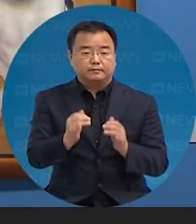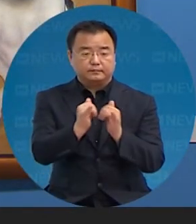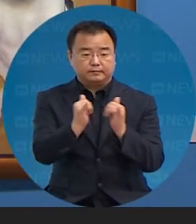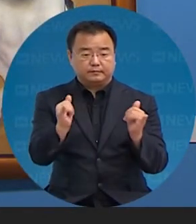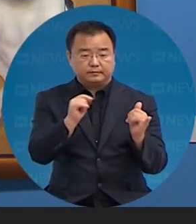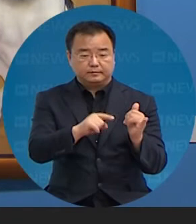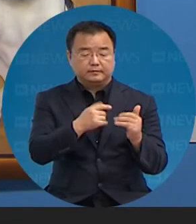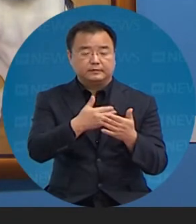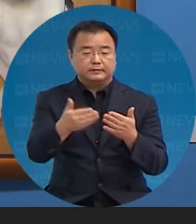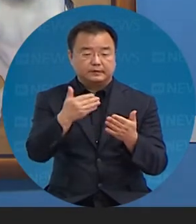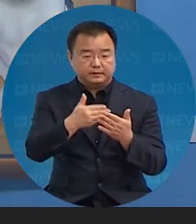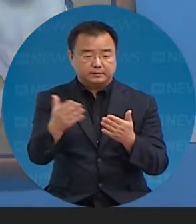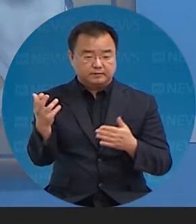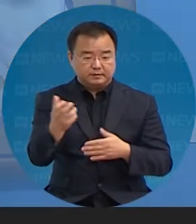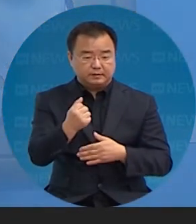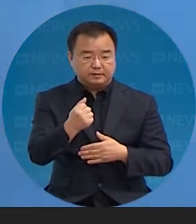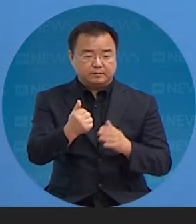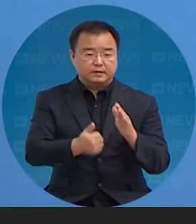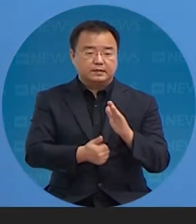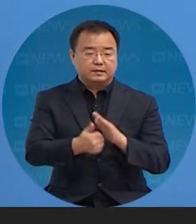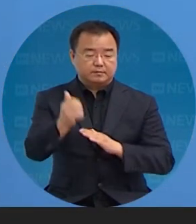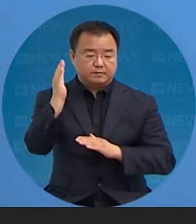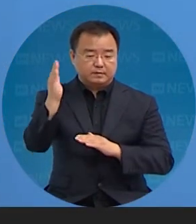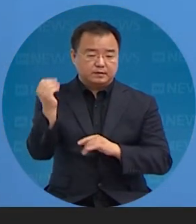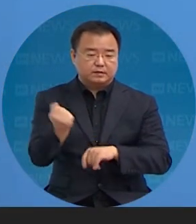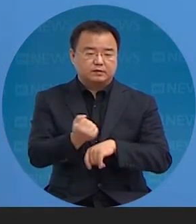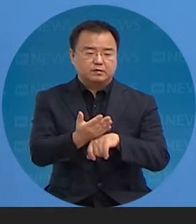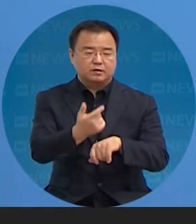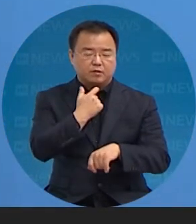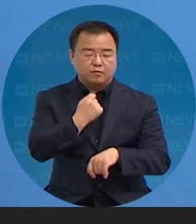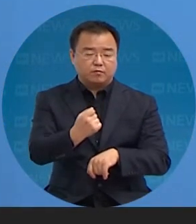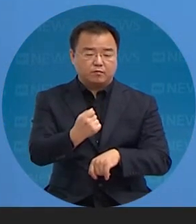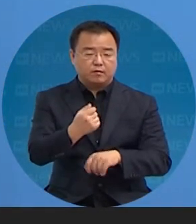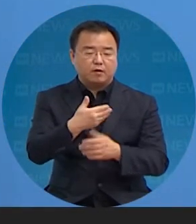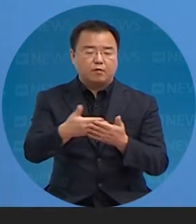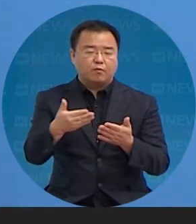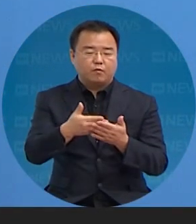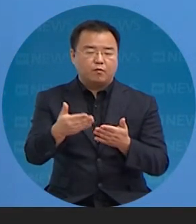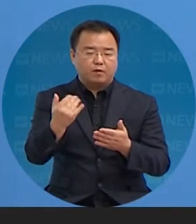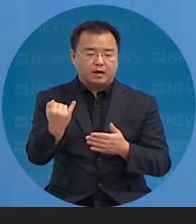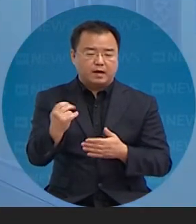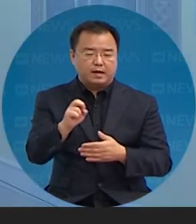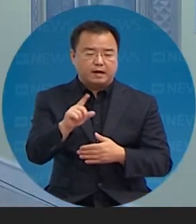사람들에게 그림으로 희망의 메시지를 전달하고 싶었던 화가 마가렛 킨.